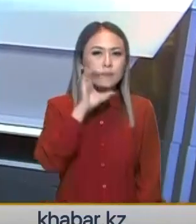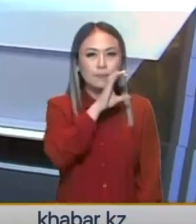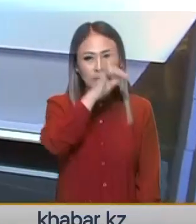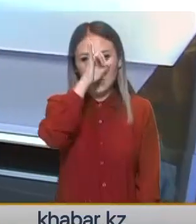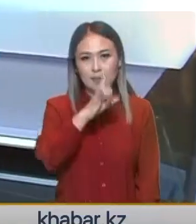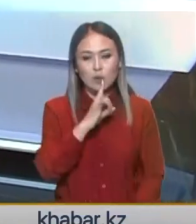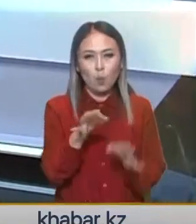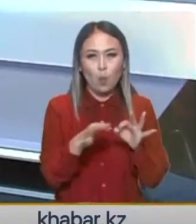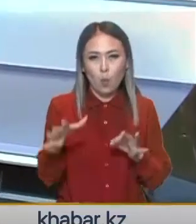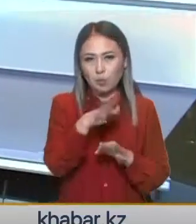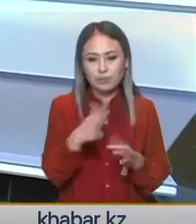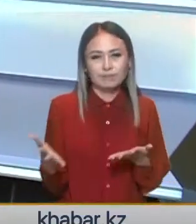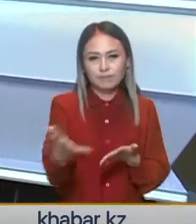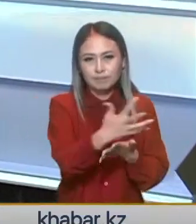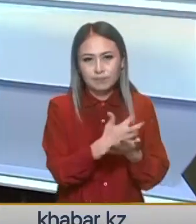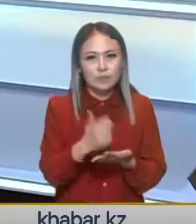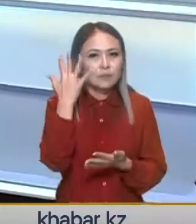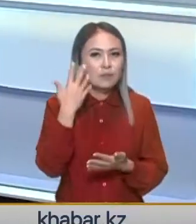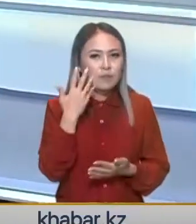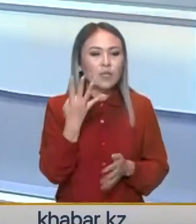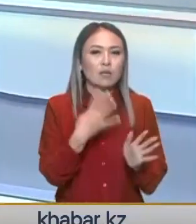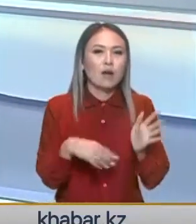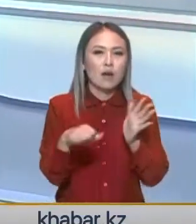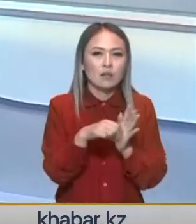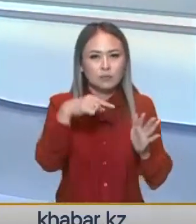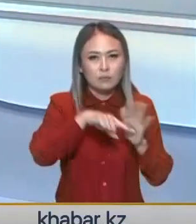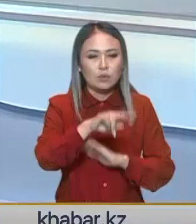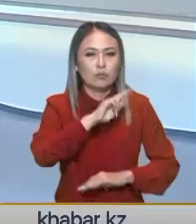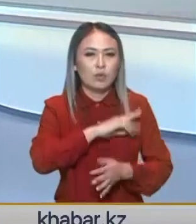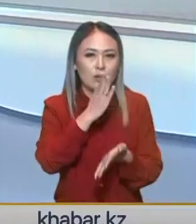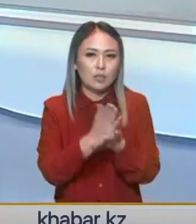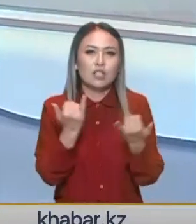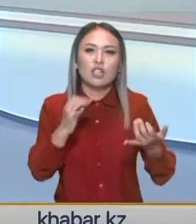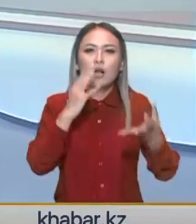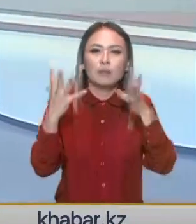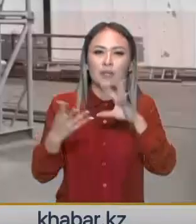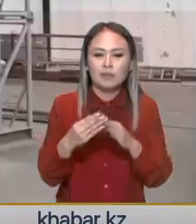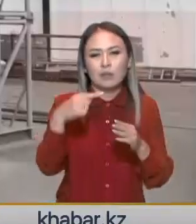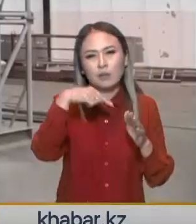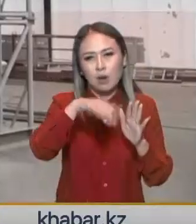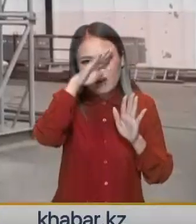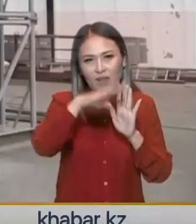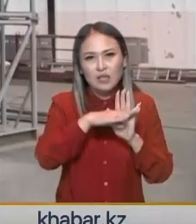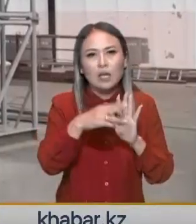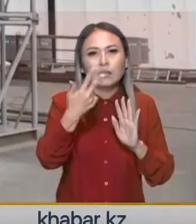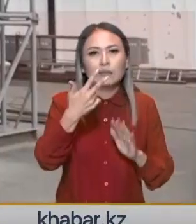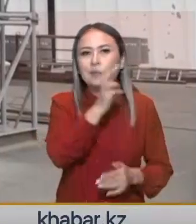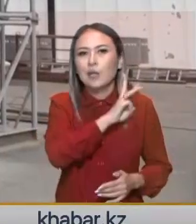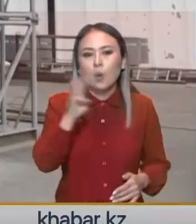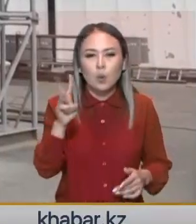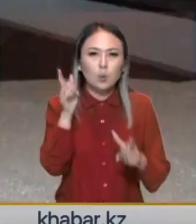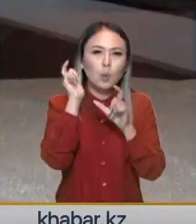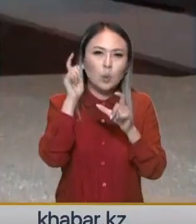Солтүстік Қазақстан облысында орақ науқаны кезінде 46 элеватор жұмыс істейді. Олардың жалпы сыйымдылығы 3 миллион тоннадан